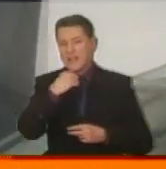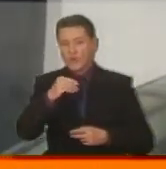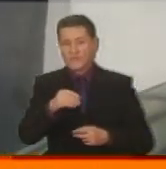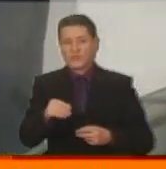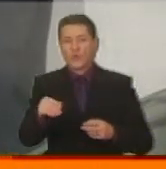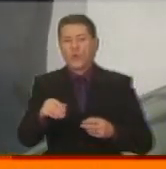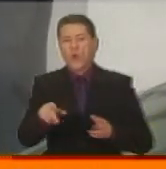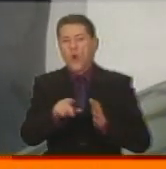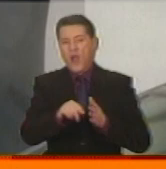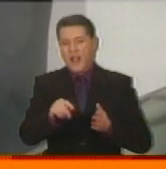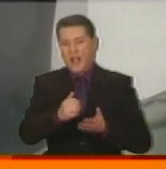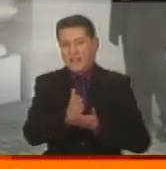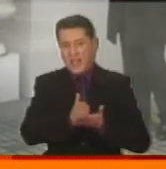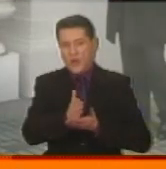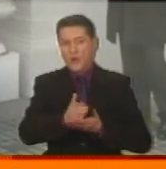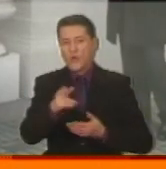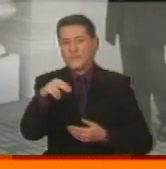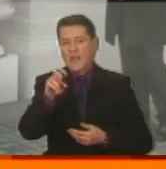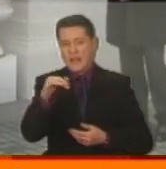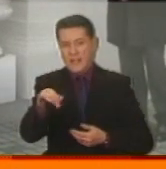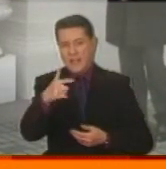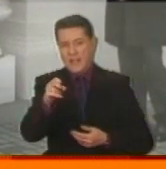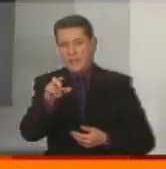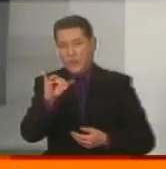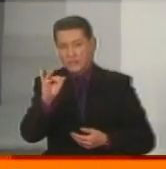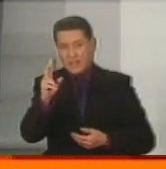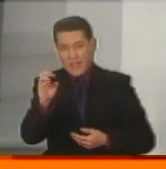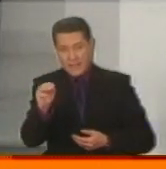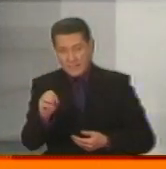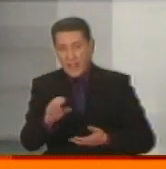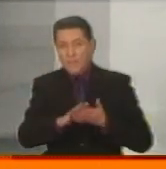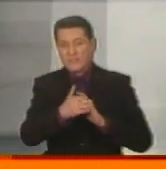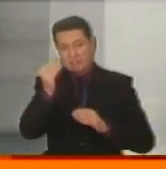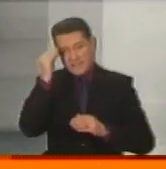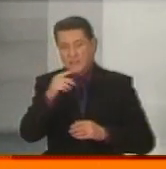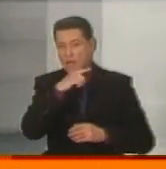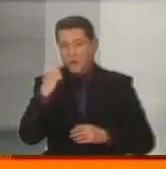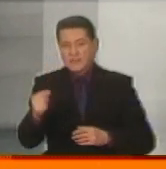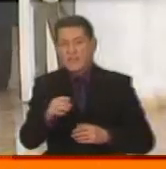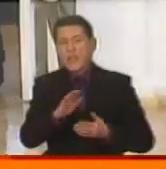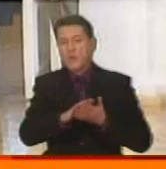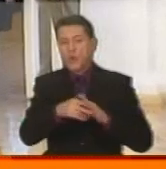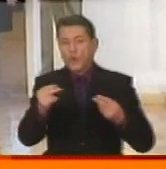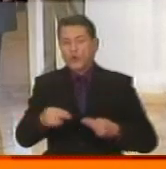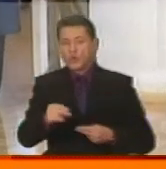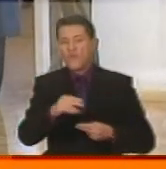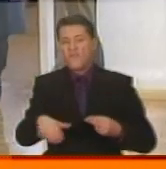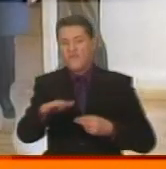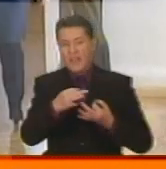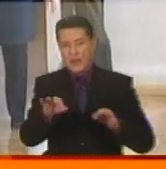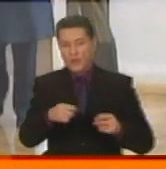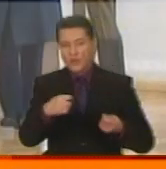колегою Далою Грибаускайте. Там Порошенко заявив, позиція Росії щодо угоди про зону вільної торгівлі не конструктивна,